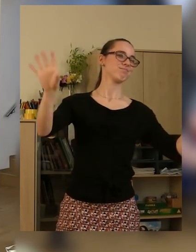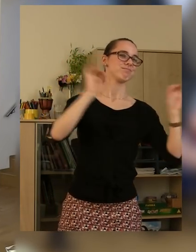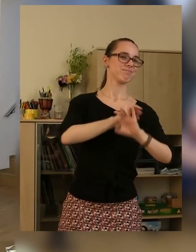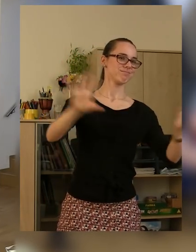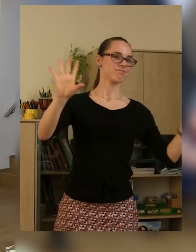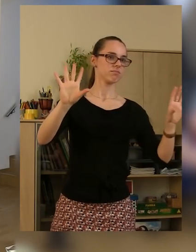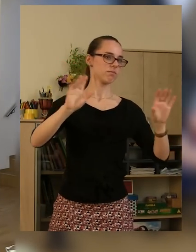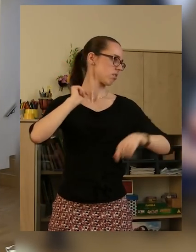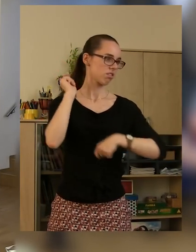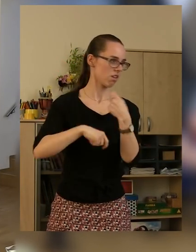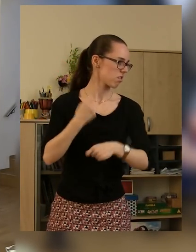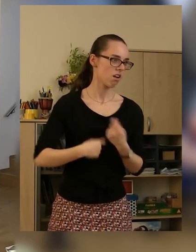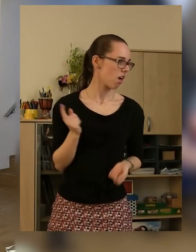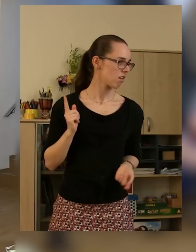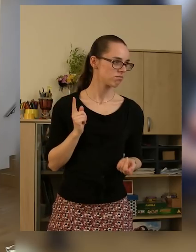To se neděje.